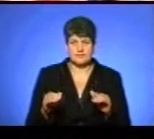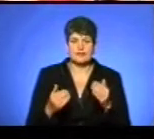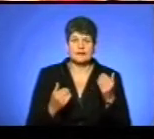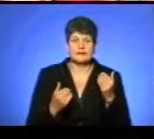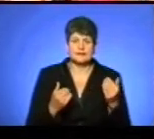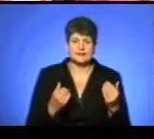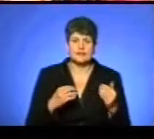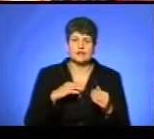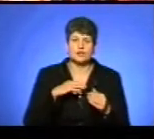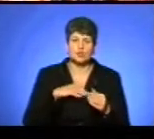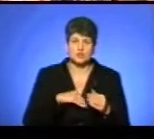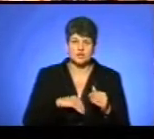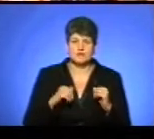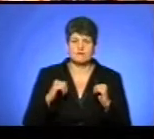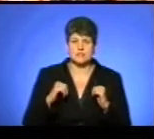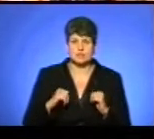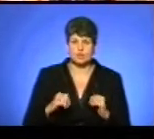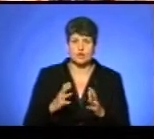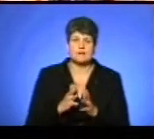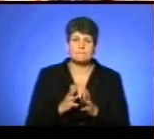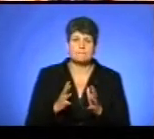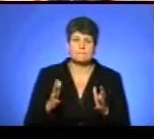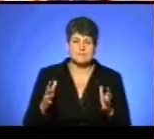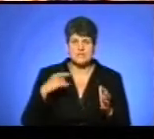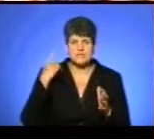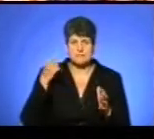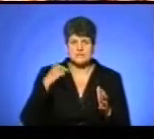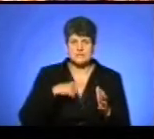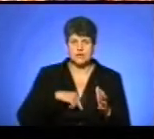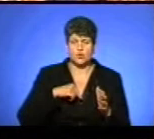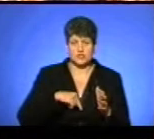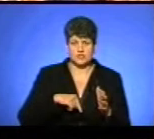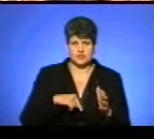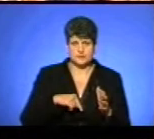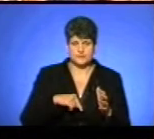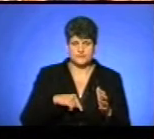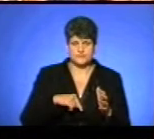Їхній душевний спокій більше, психологічний і